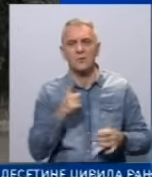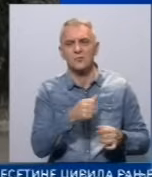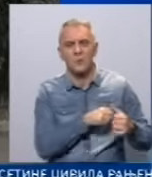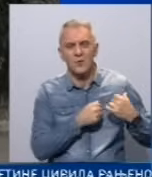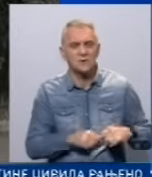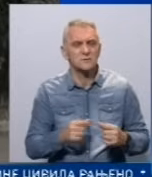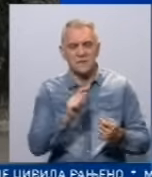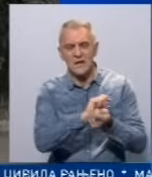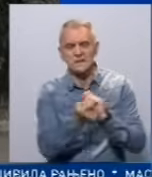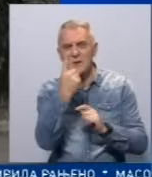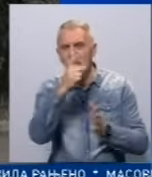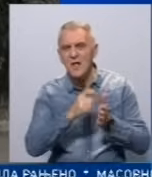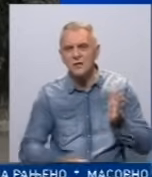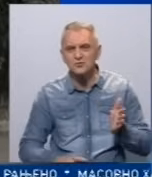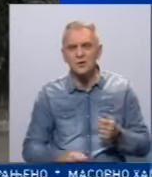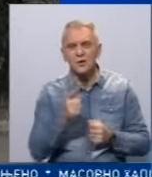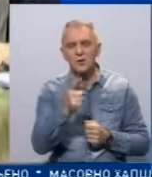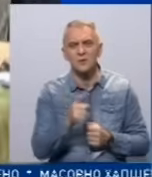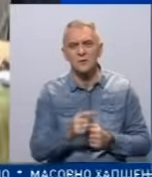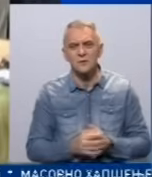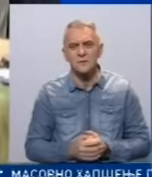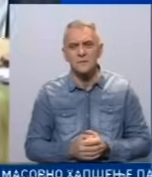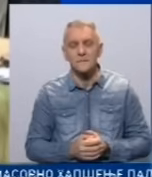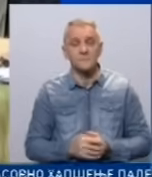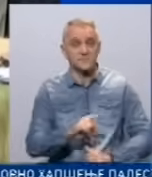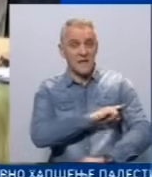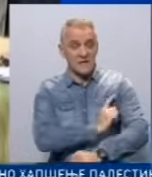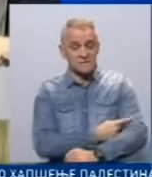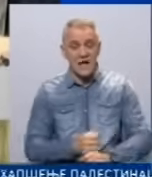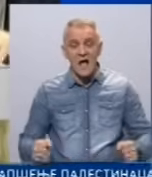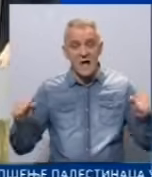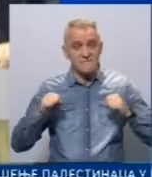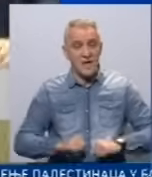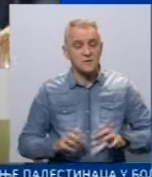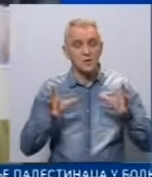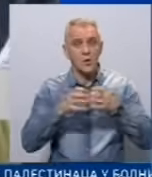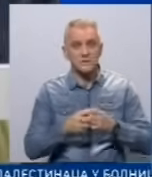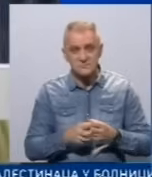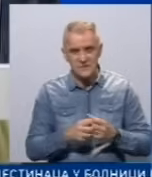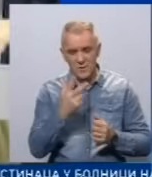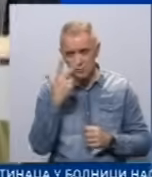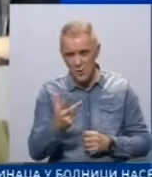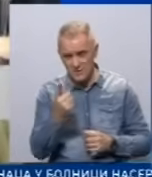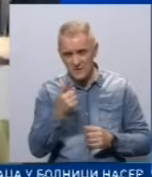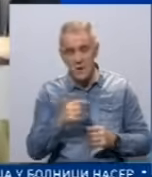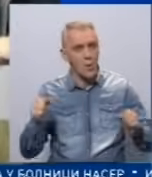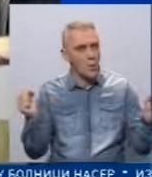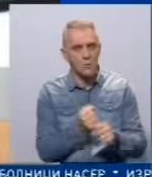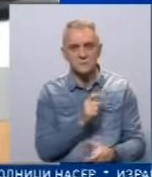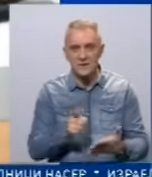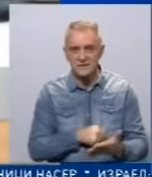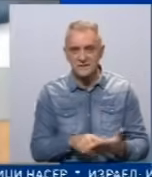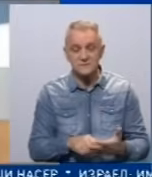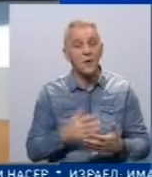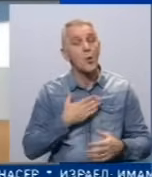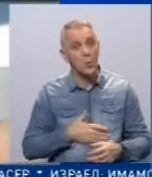jednom članku. Čak neki odmah to zovu trećim entitetom. Snaga vladajuće koalicije SNSD-a, HDZ-a i Trojke je na ozbiljnom testu. Hoće